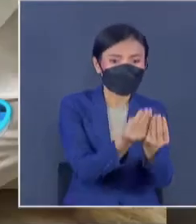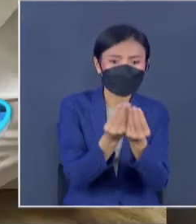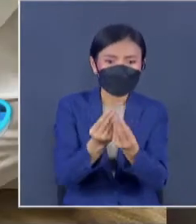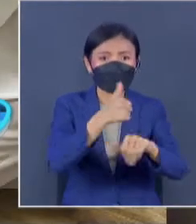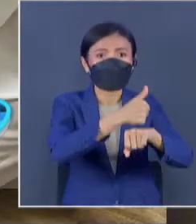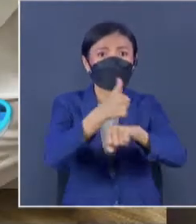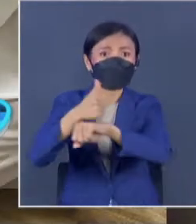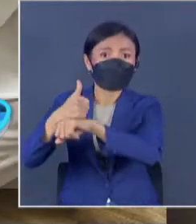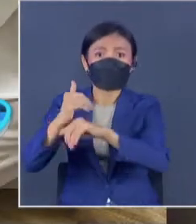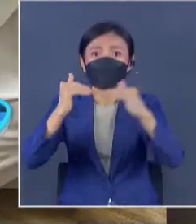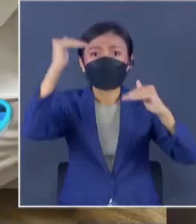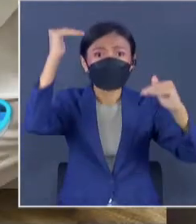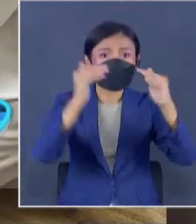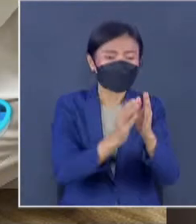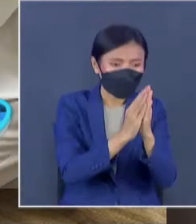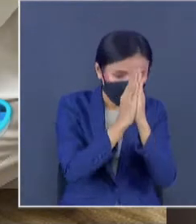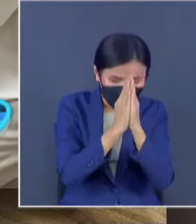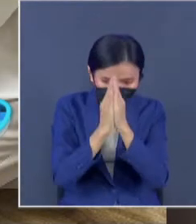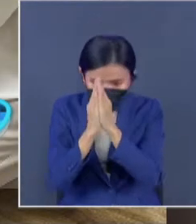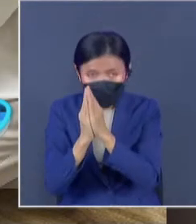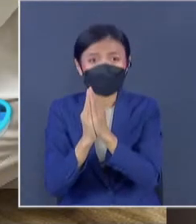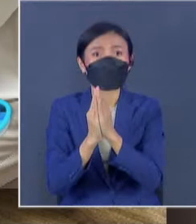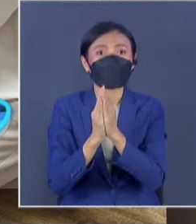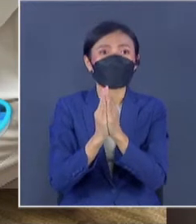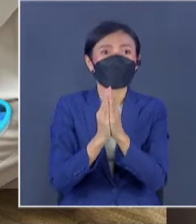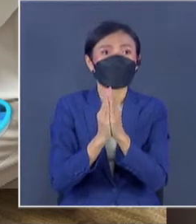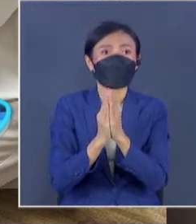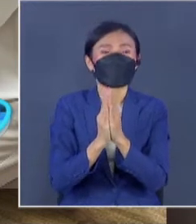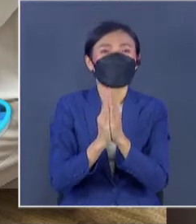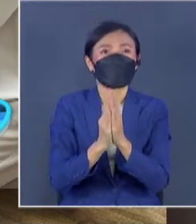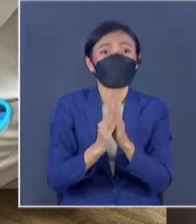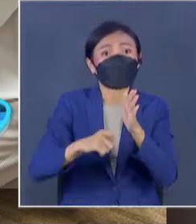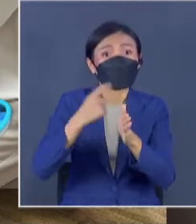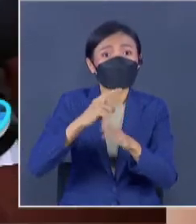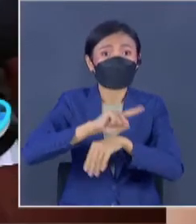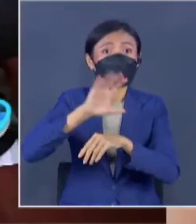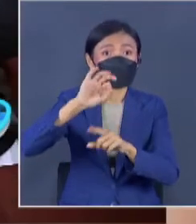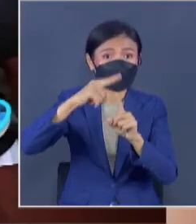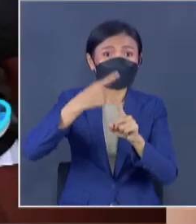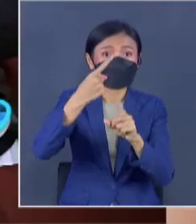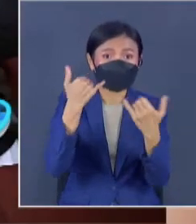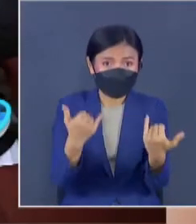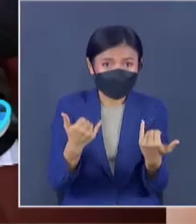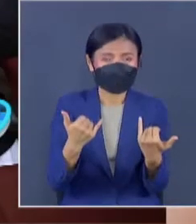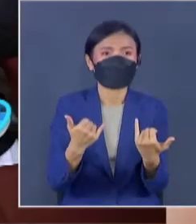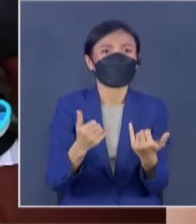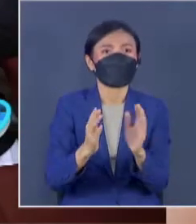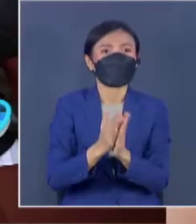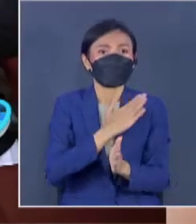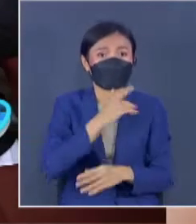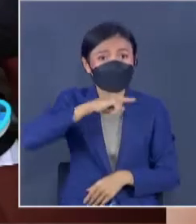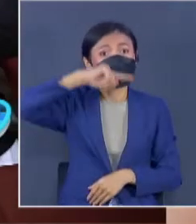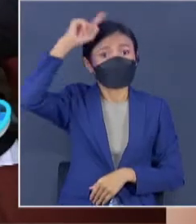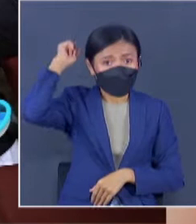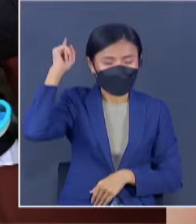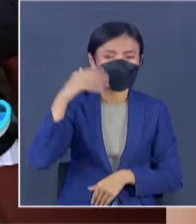เทิงพร้อมกับแจ้งวันเข้าพิธีอุปสมบทในวันคล้ายวันเกิดที่9มกราคมนี้ให้ทุกคนได้ทราบผ่านทาง IG จนก็ทำให้เ